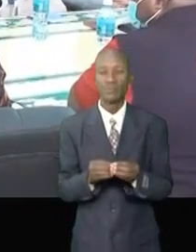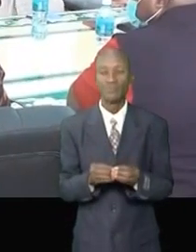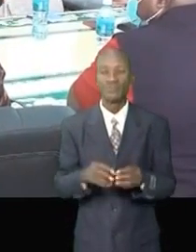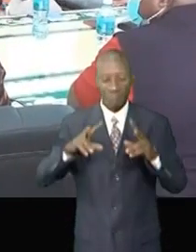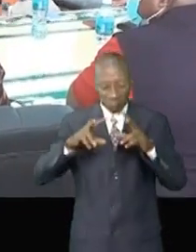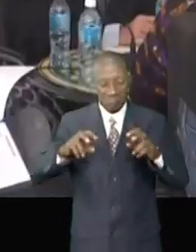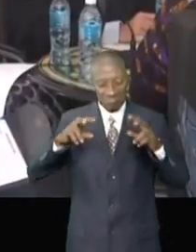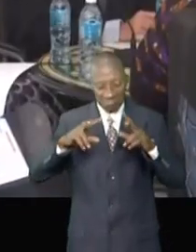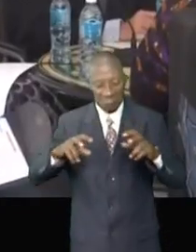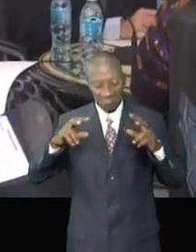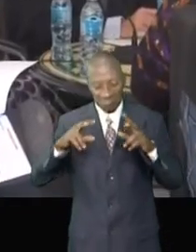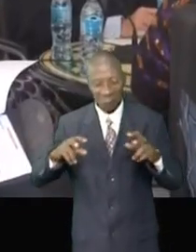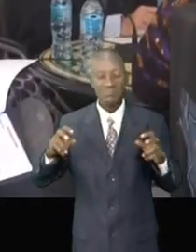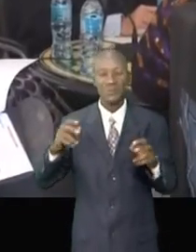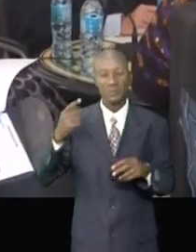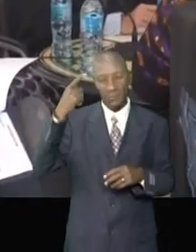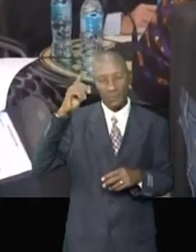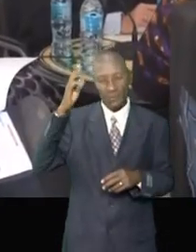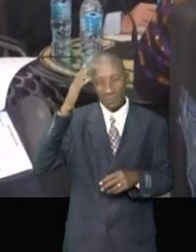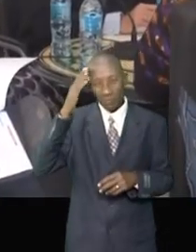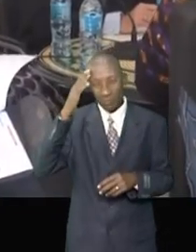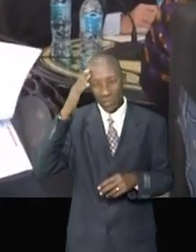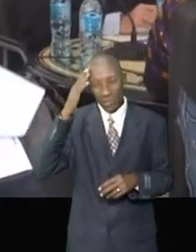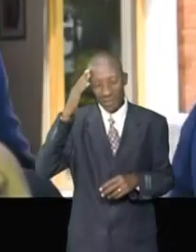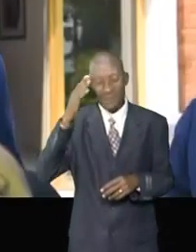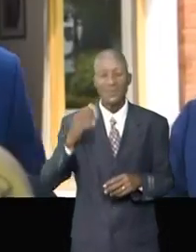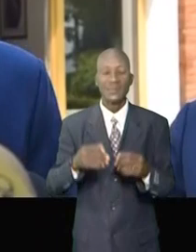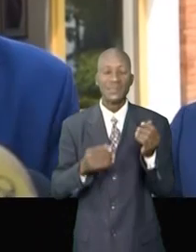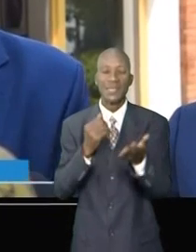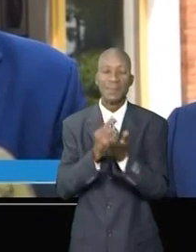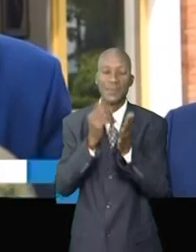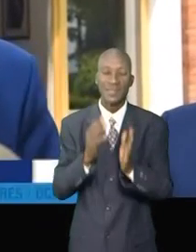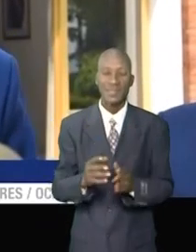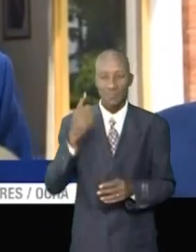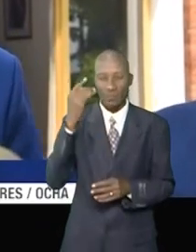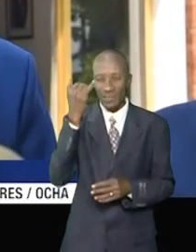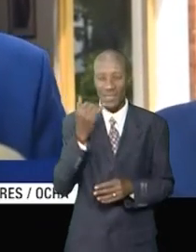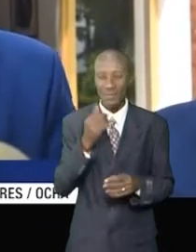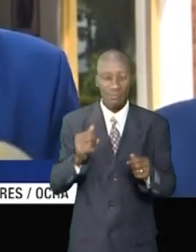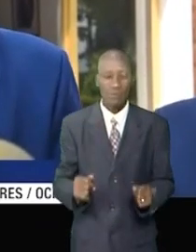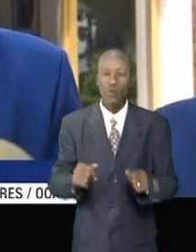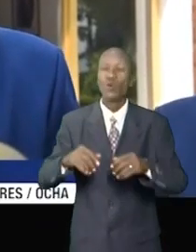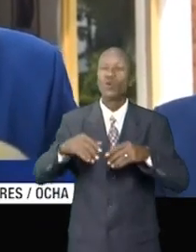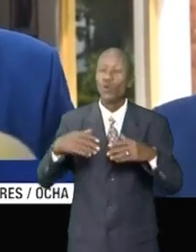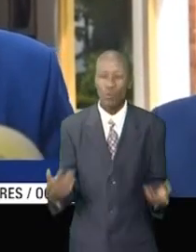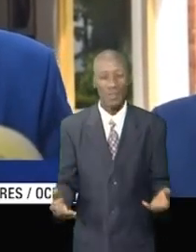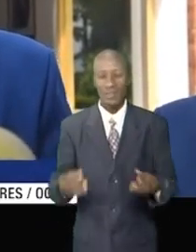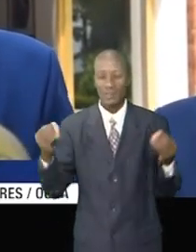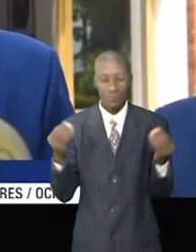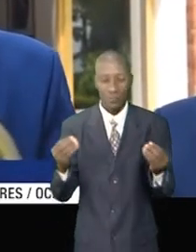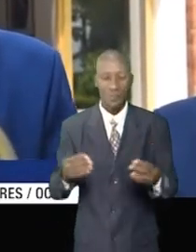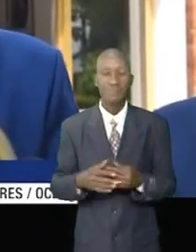sur la nécessité de respecter les passerelles des collaborations. Nous travaillons dans un État souverain et nous sommes bien sûr tenus à